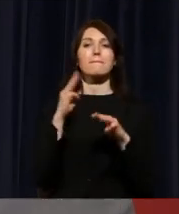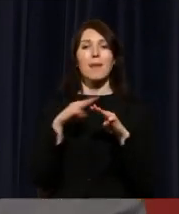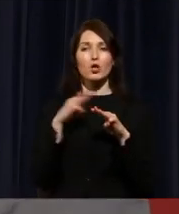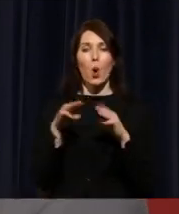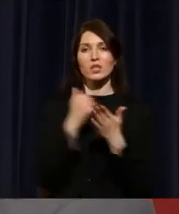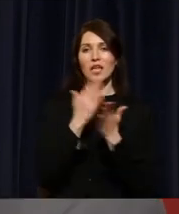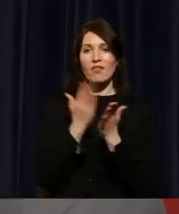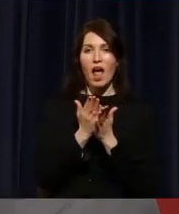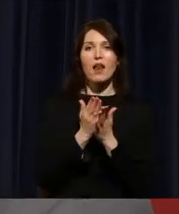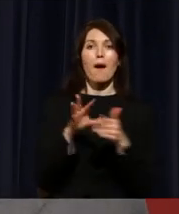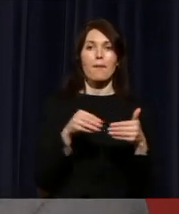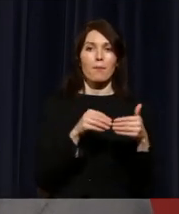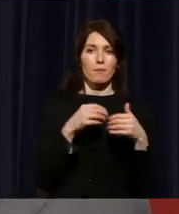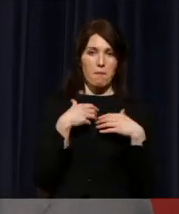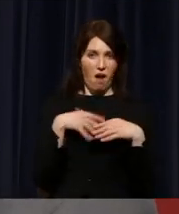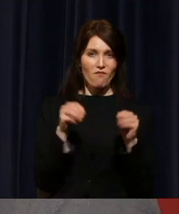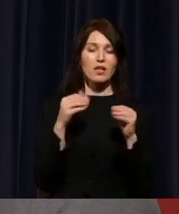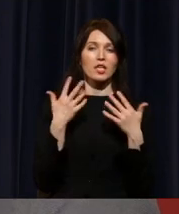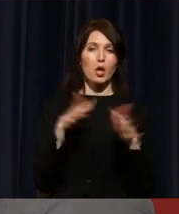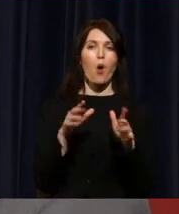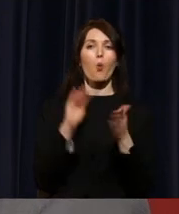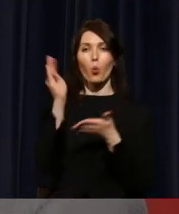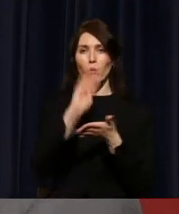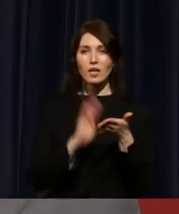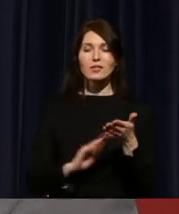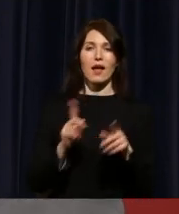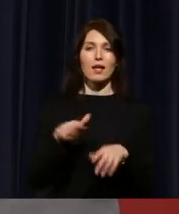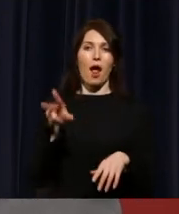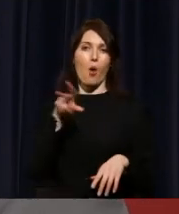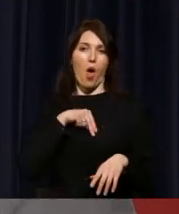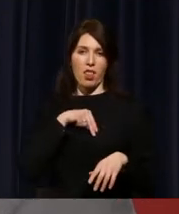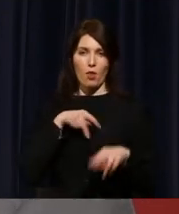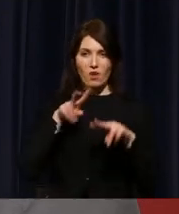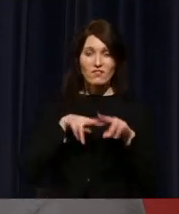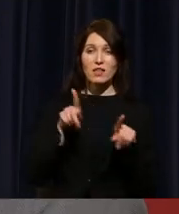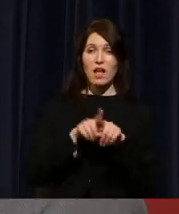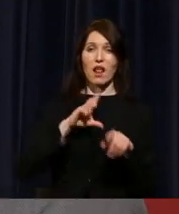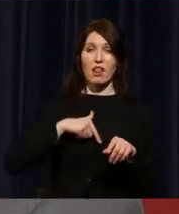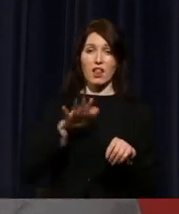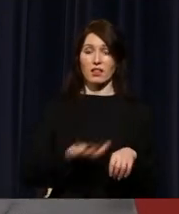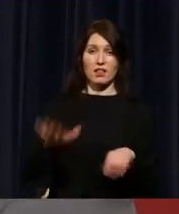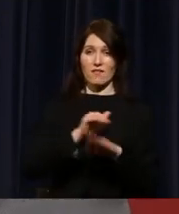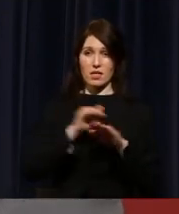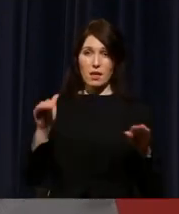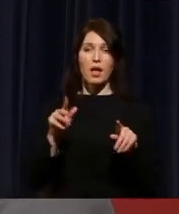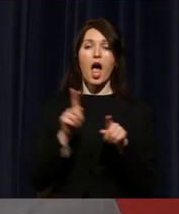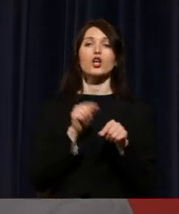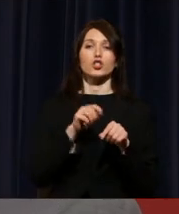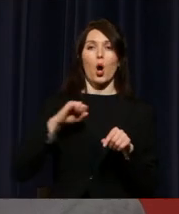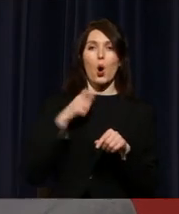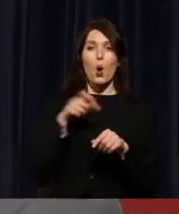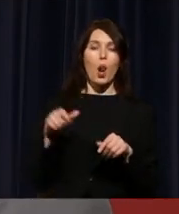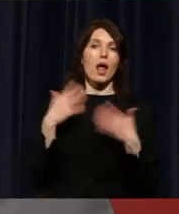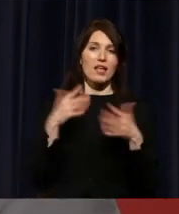metodiskā daļa aizvadīta, uzrakstīta, ir godalgotas vietas arī Latvijas mērogā, un tad šie